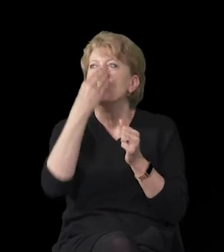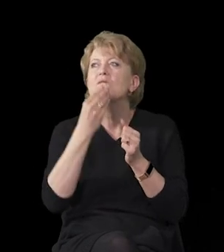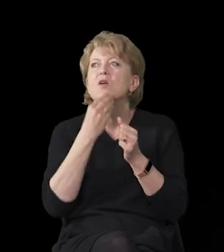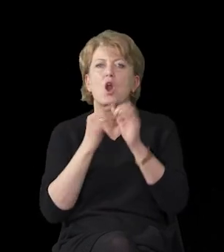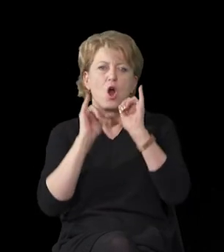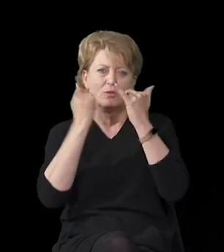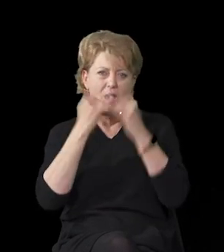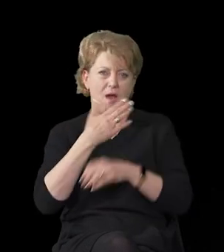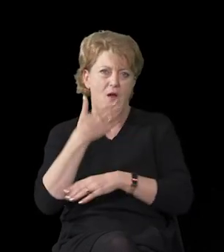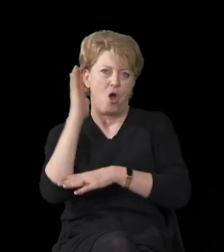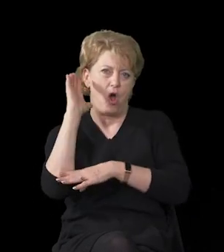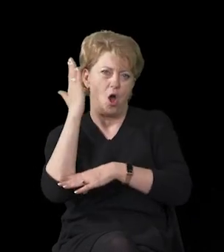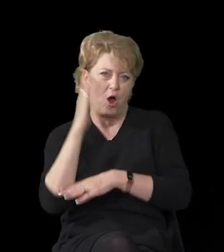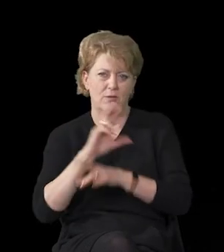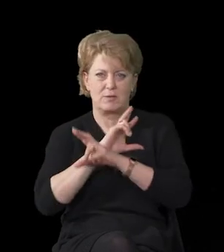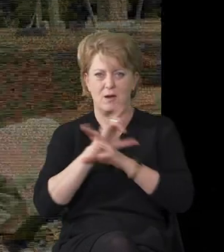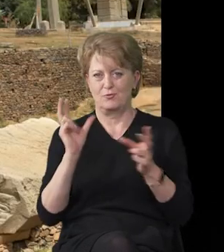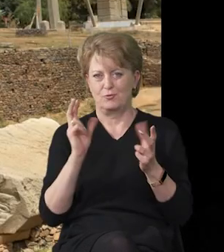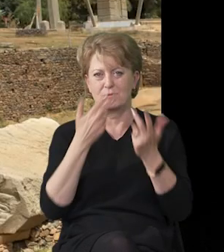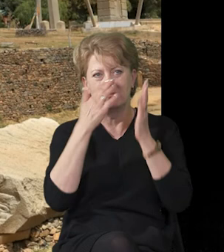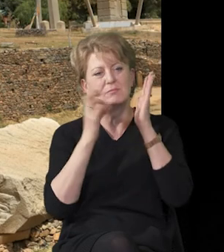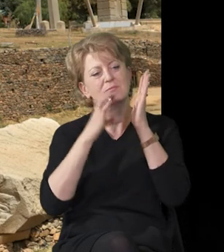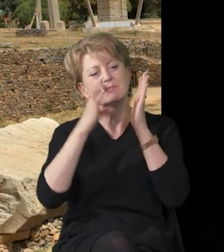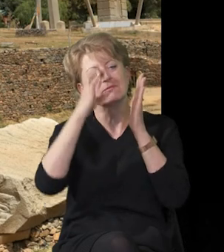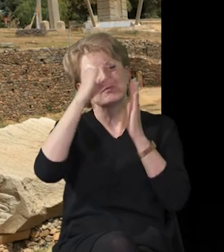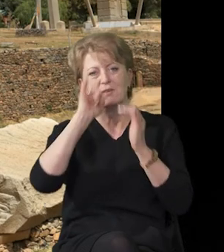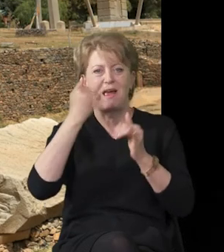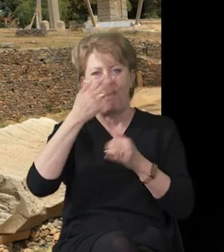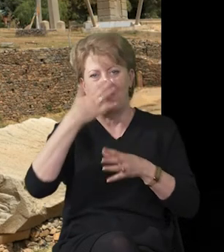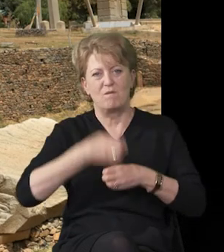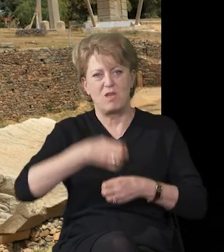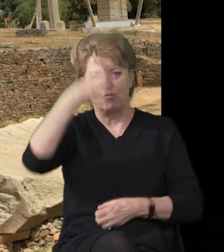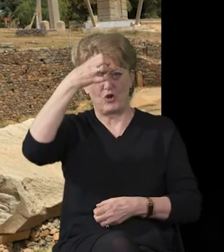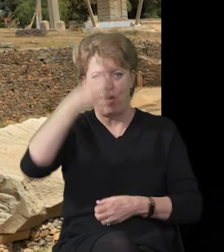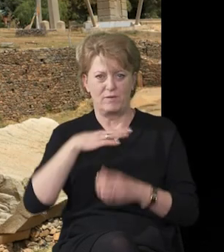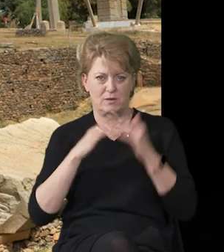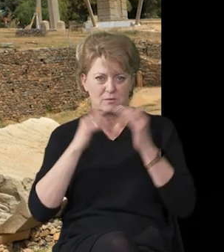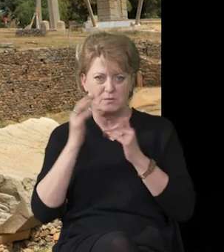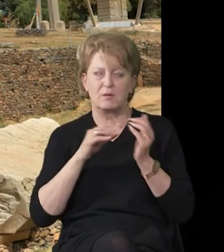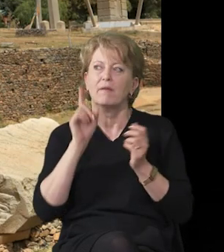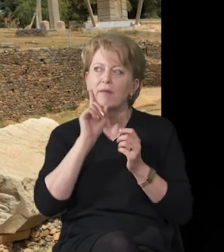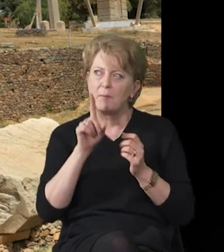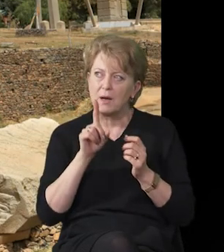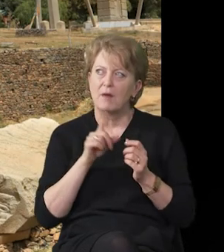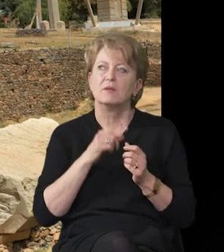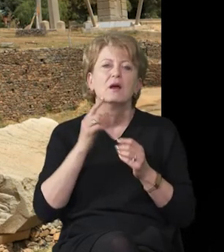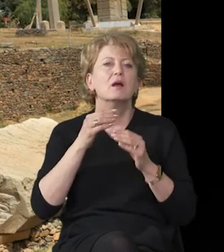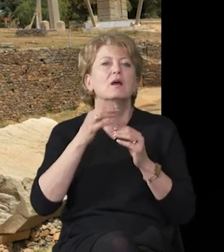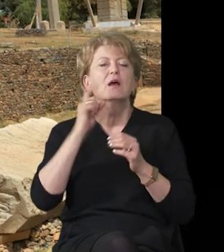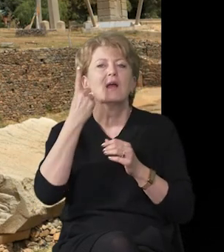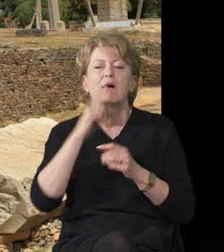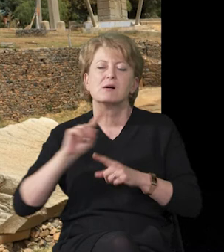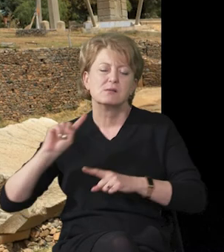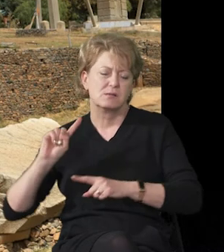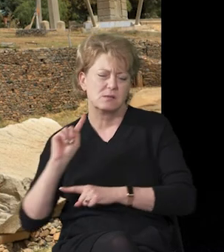takiego prehistorycznego wręcz wieżowca. Największą stelą, jaką kiedykolwiek tam wybudowano, była stela